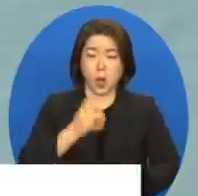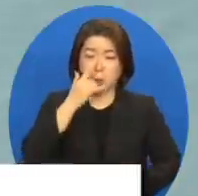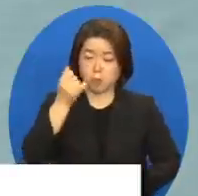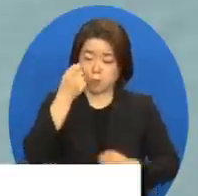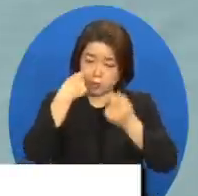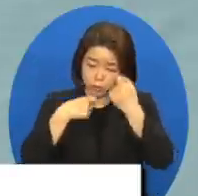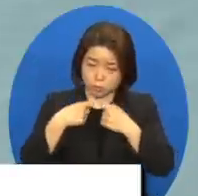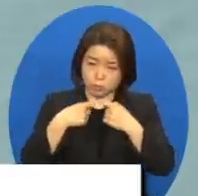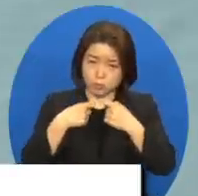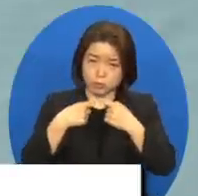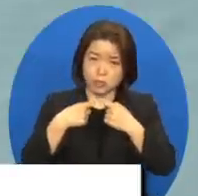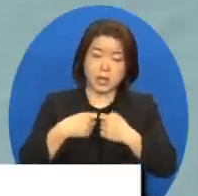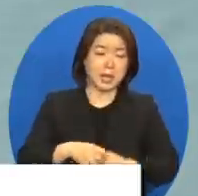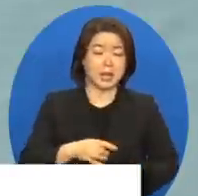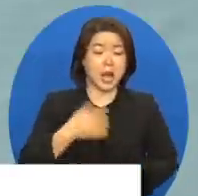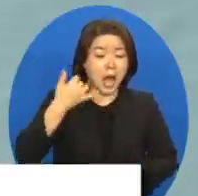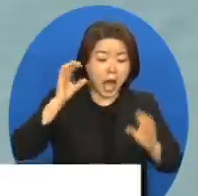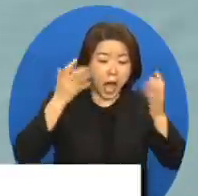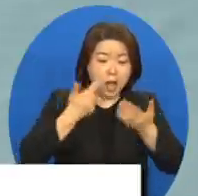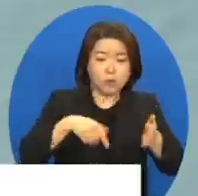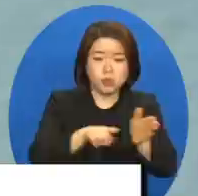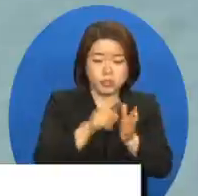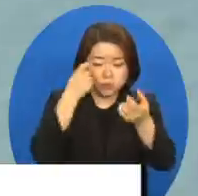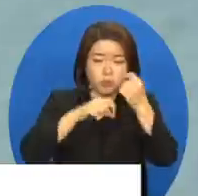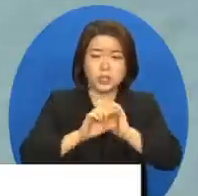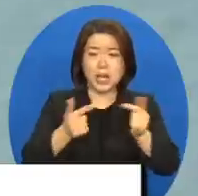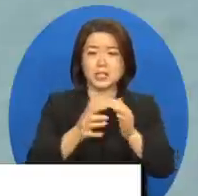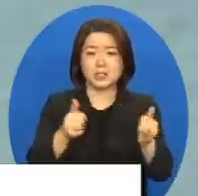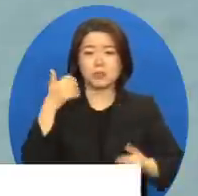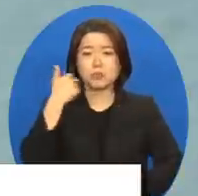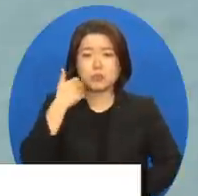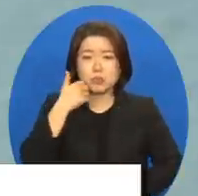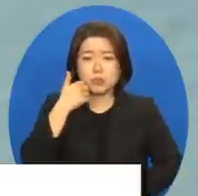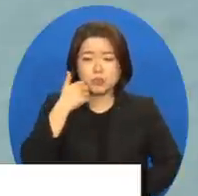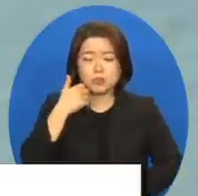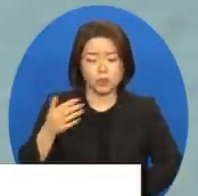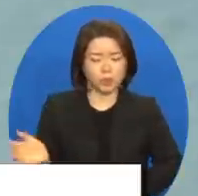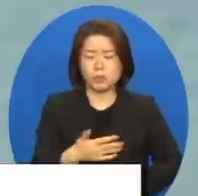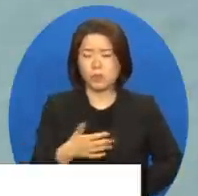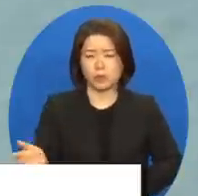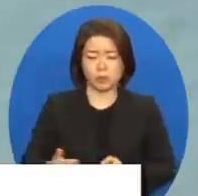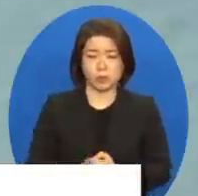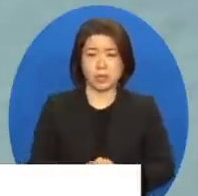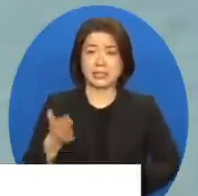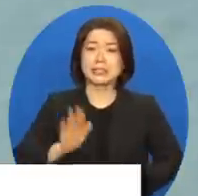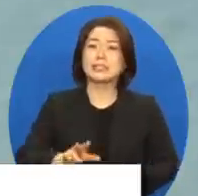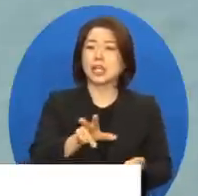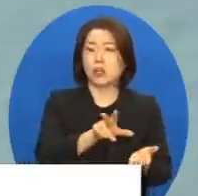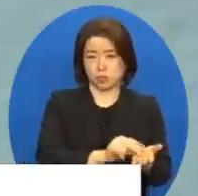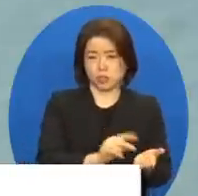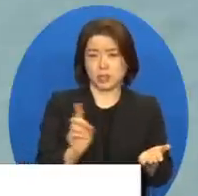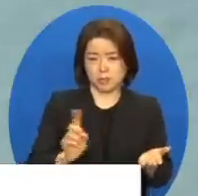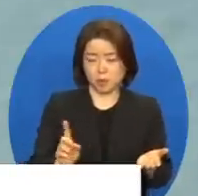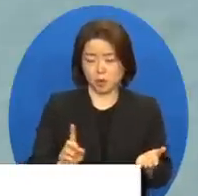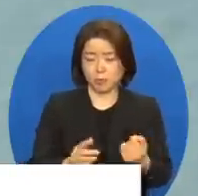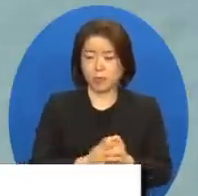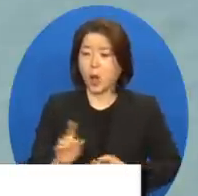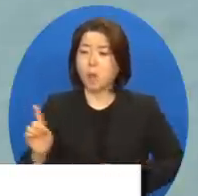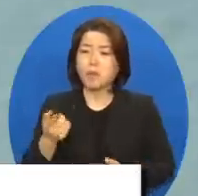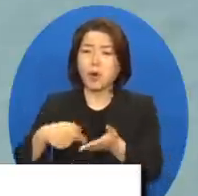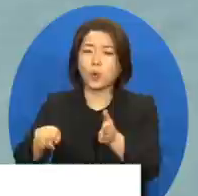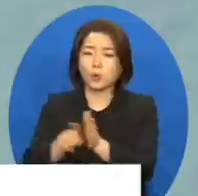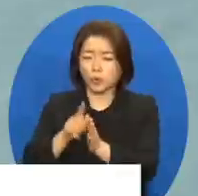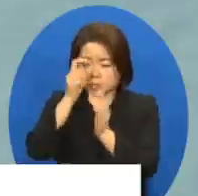부모 위해서 안 울어본 사람 누가 있겠어요? 그런데 문제는 도대체 어떤 문제로 우리 자녀를 위해서